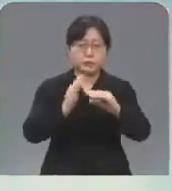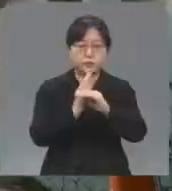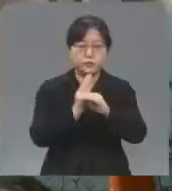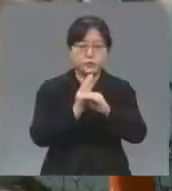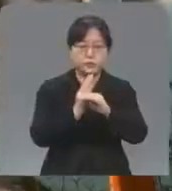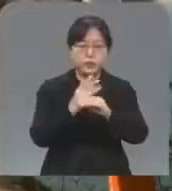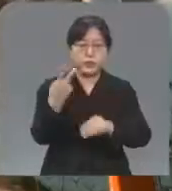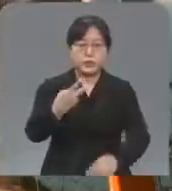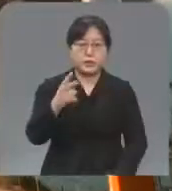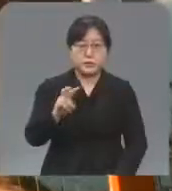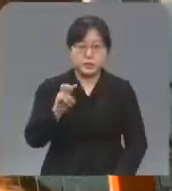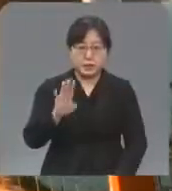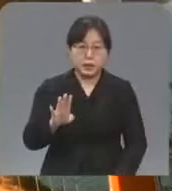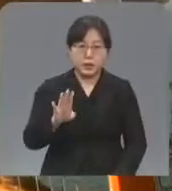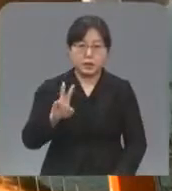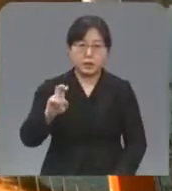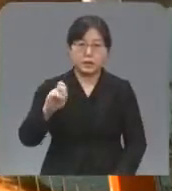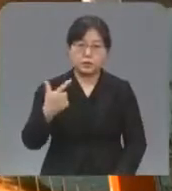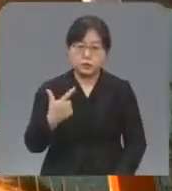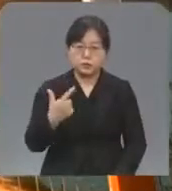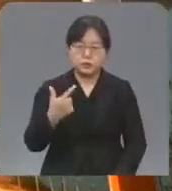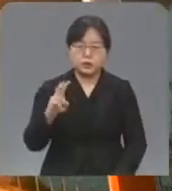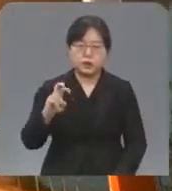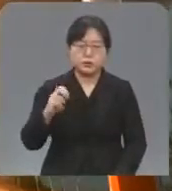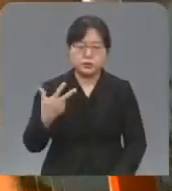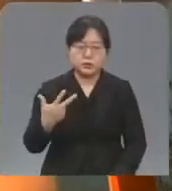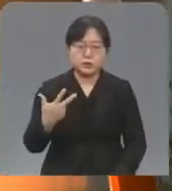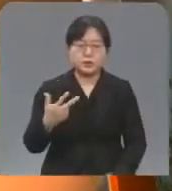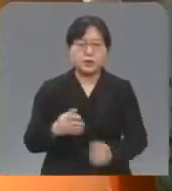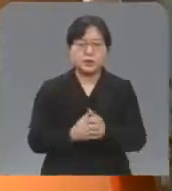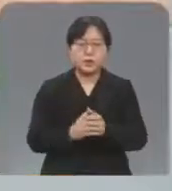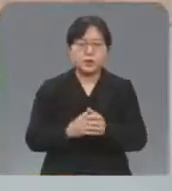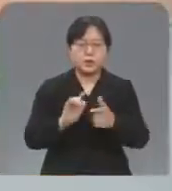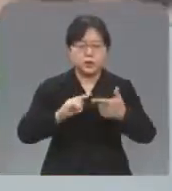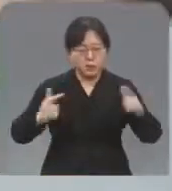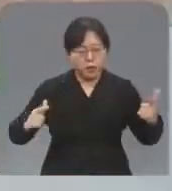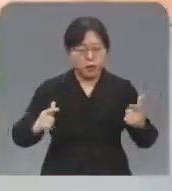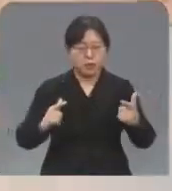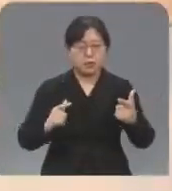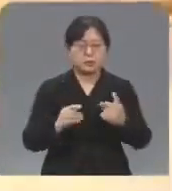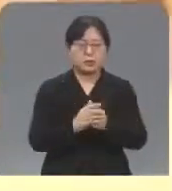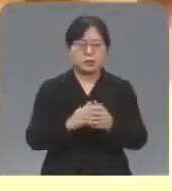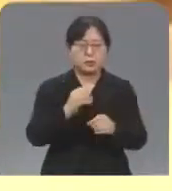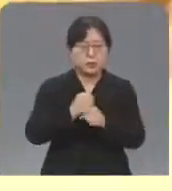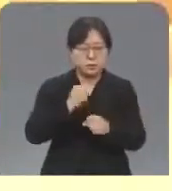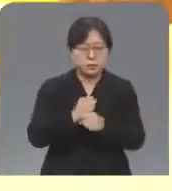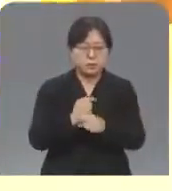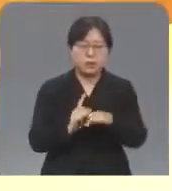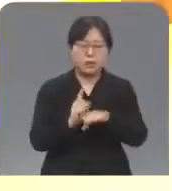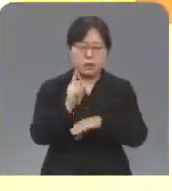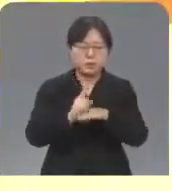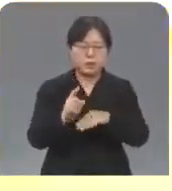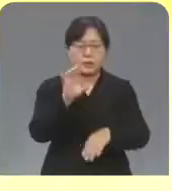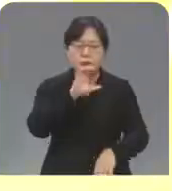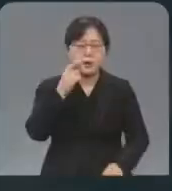또 2024년, 26년, 27년까지 다양한 위성을 탑재하고 발사를 이어간